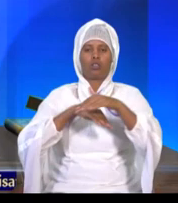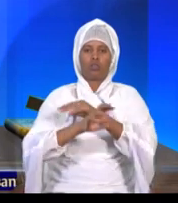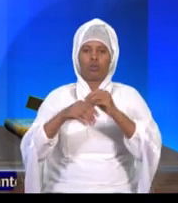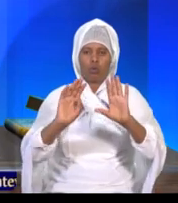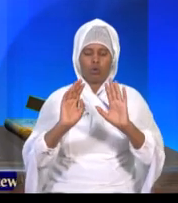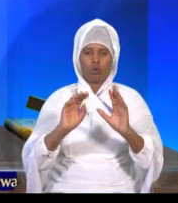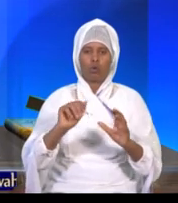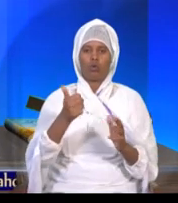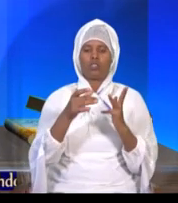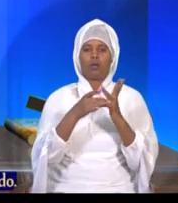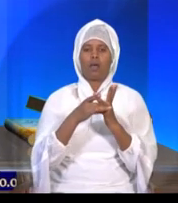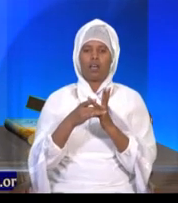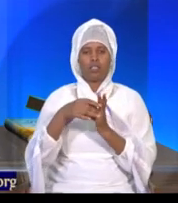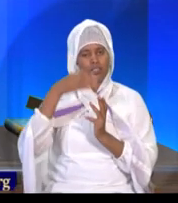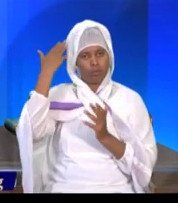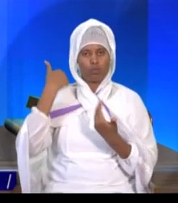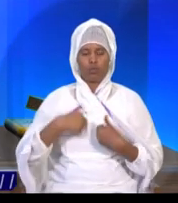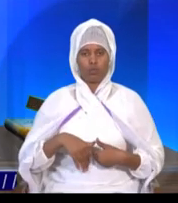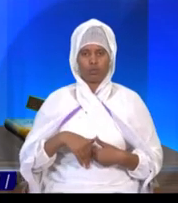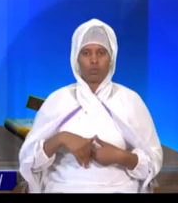ኩናት ንክቕተል ገበሮ ሞ ኦርዮ ሞተ ይብል